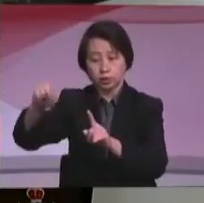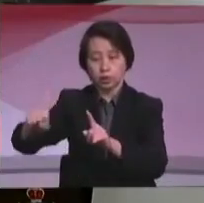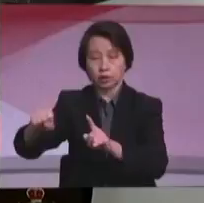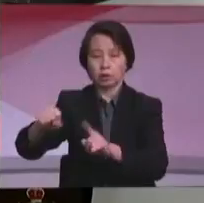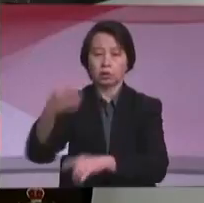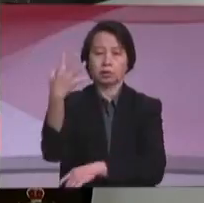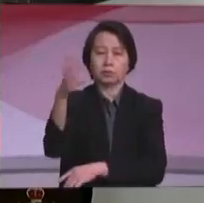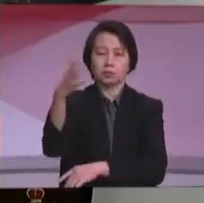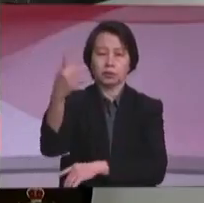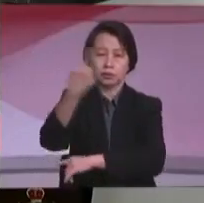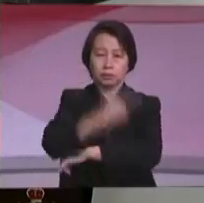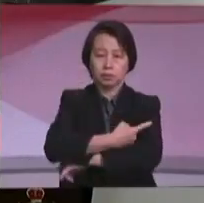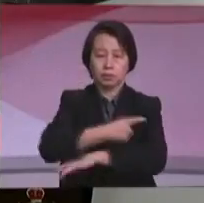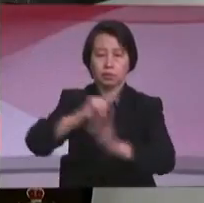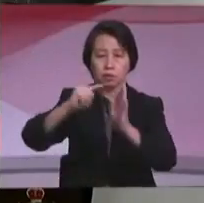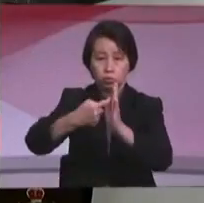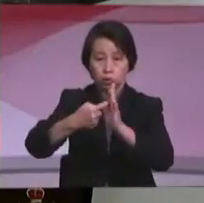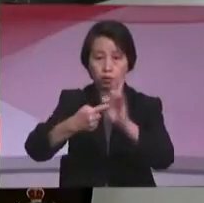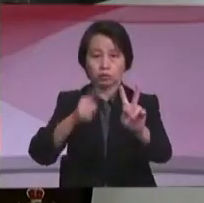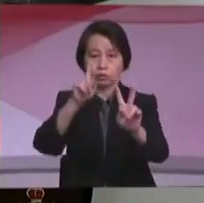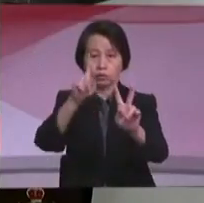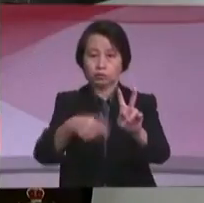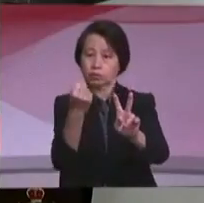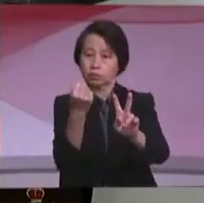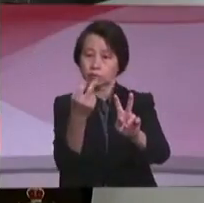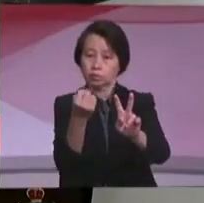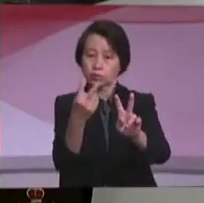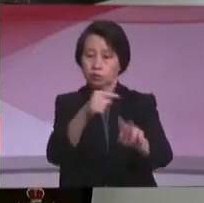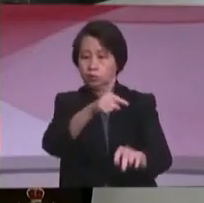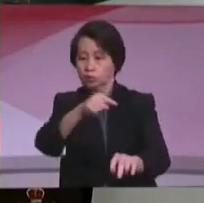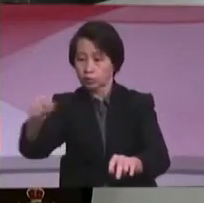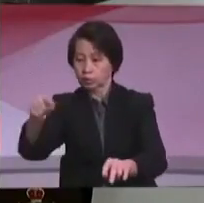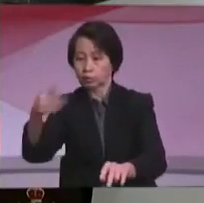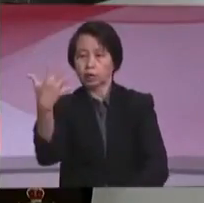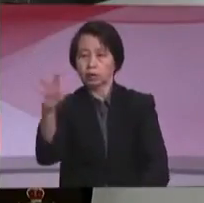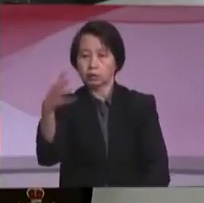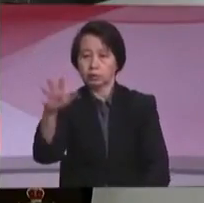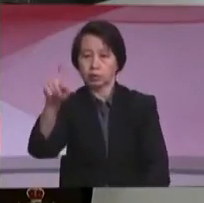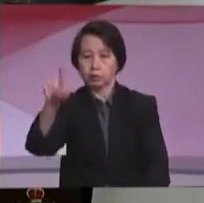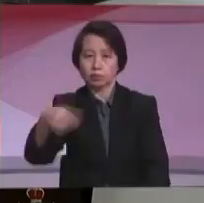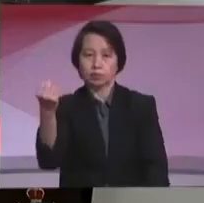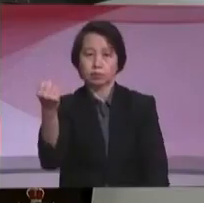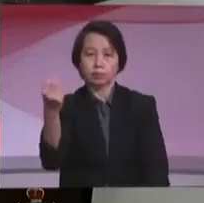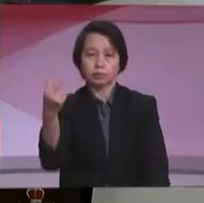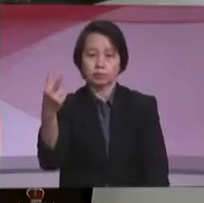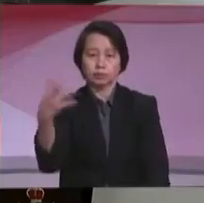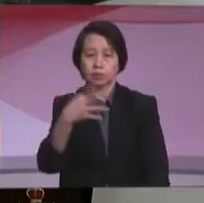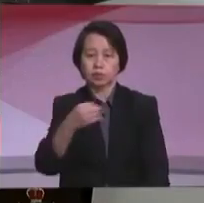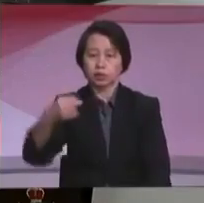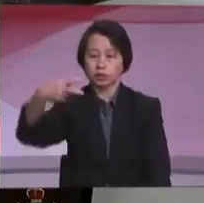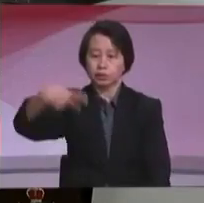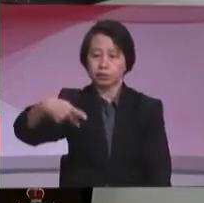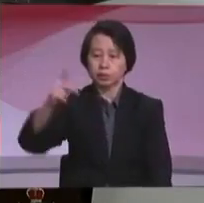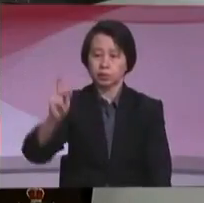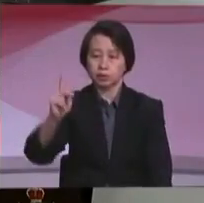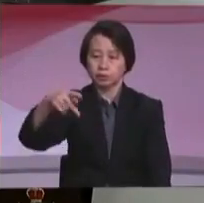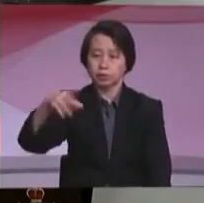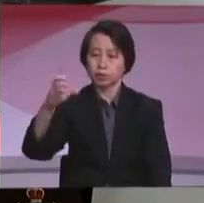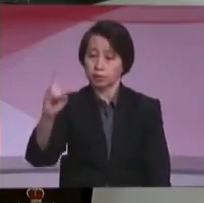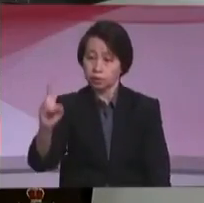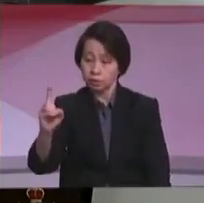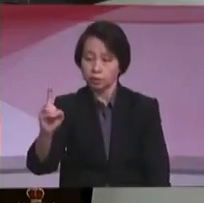hari bermula 2 Disember sehingga 15 Disember, dan PKPD ini akan